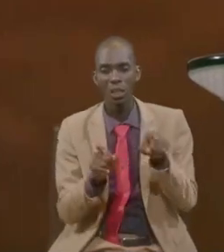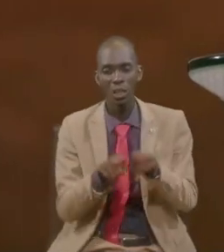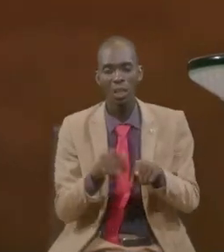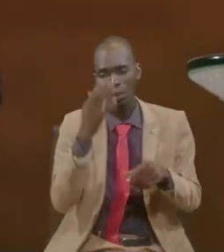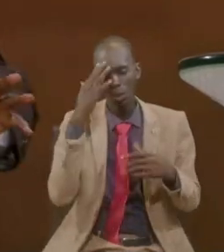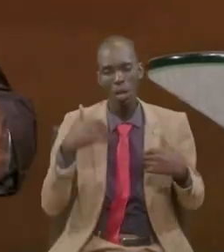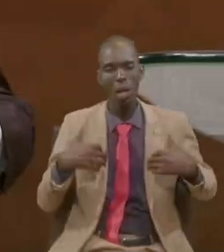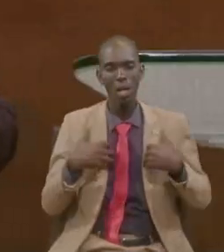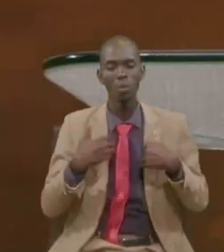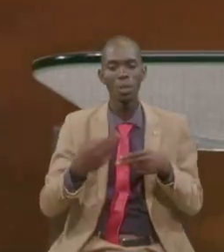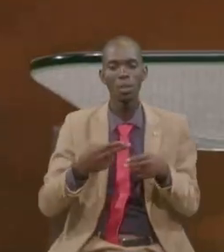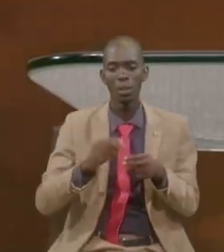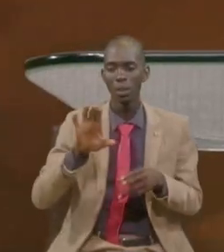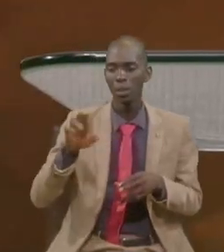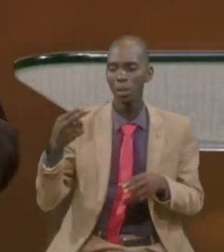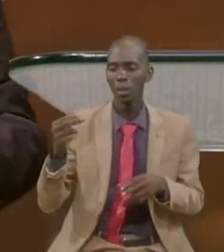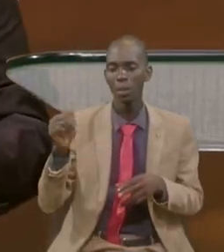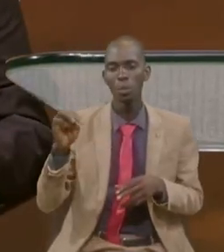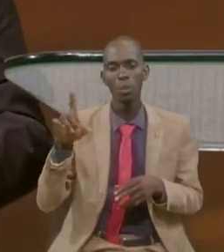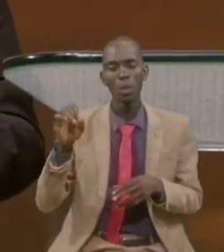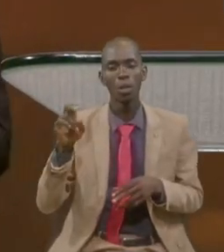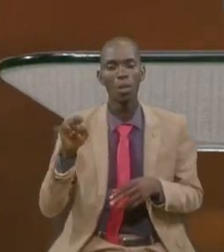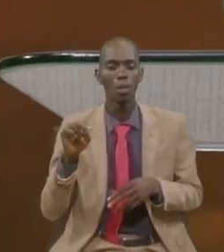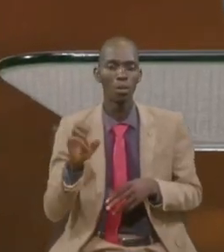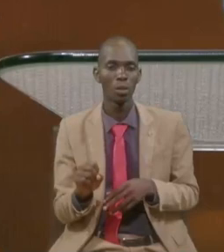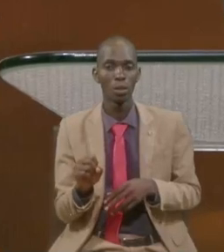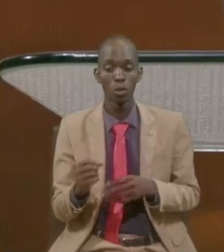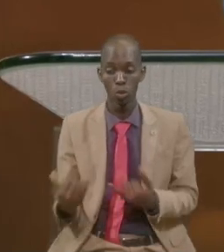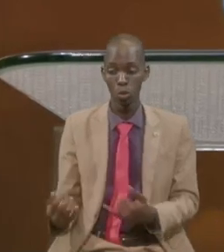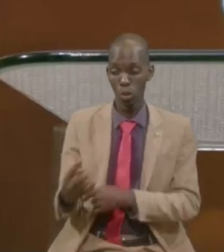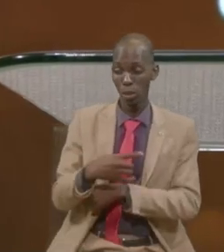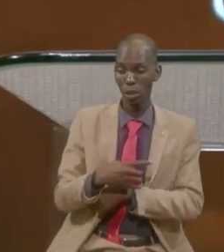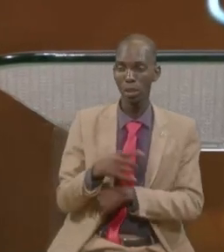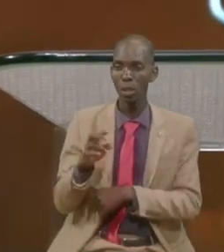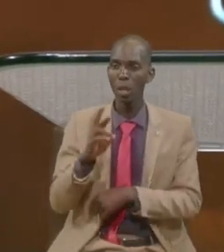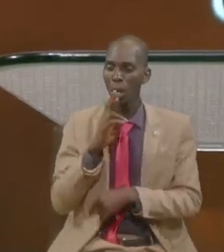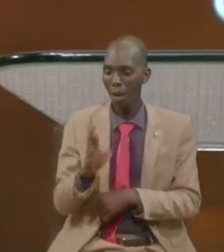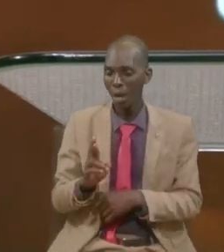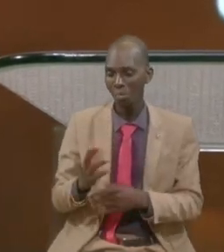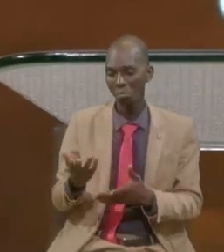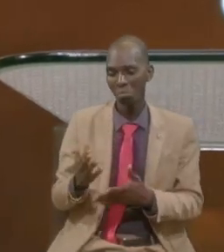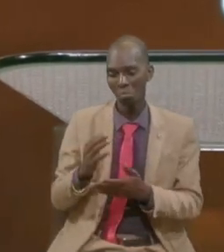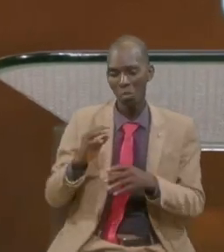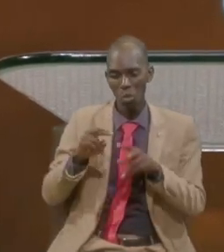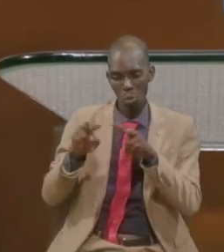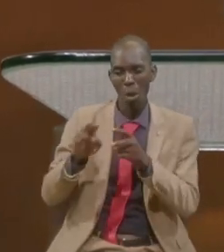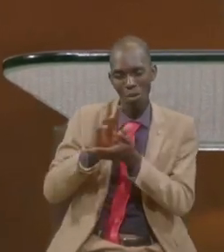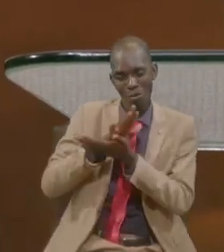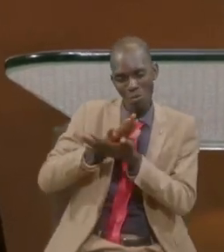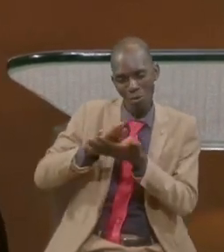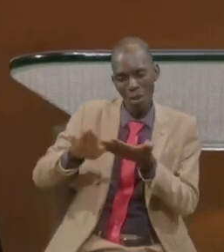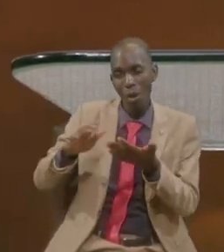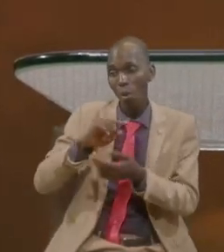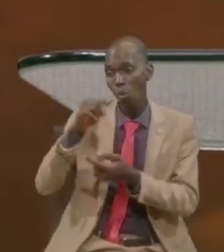en comme des caméléons, aujourd'hui, ils sont tels. Lorsqu'ils cherchent du boulot, ils